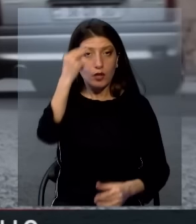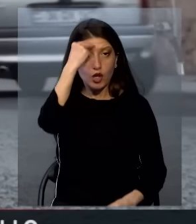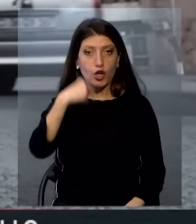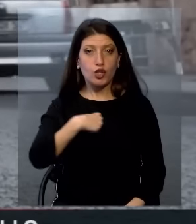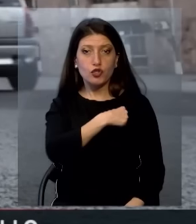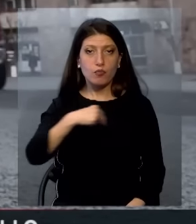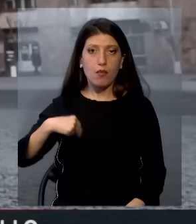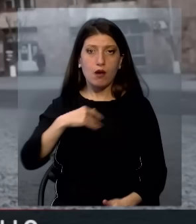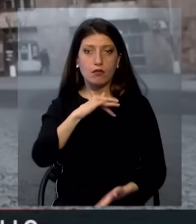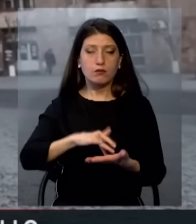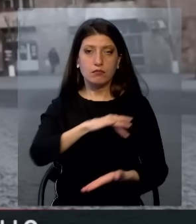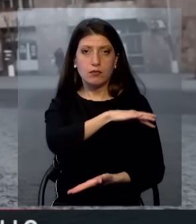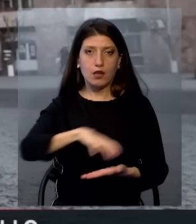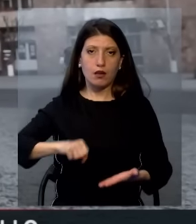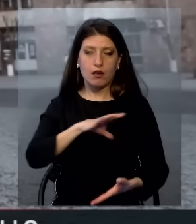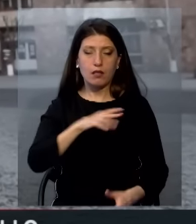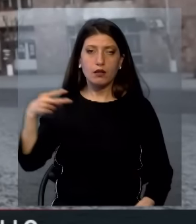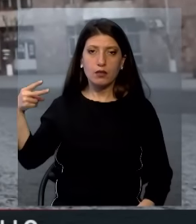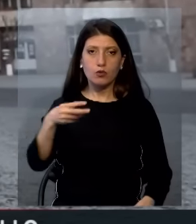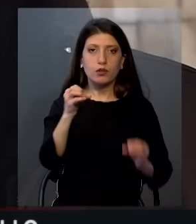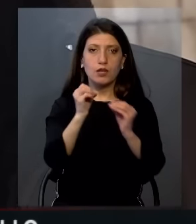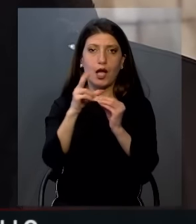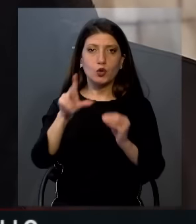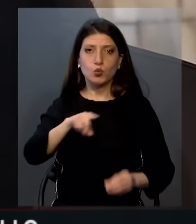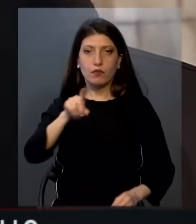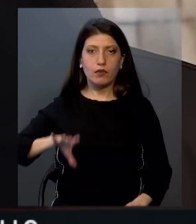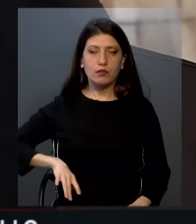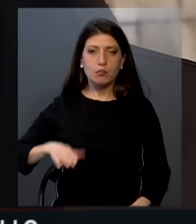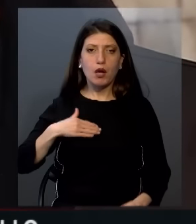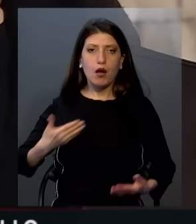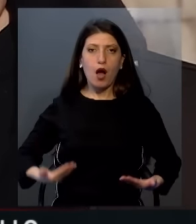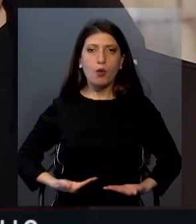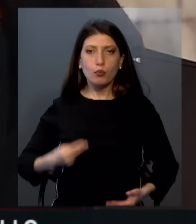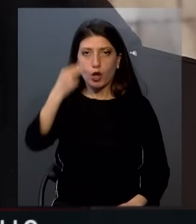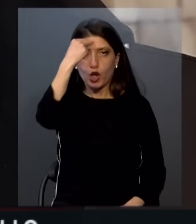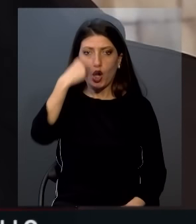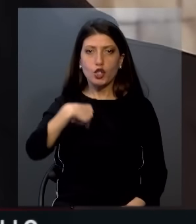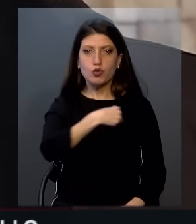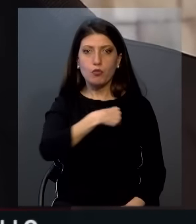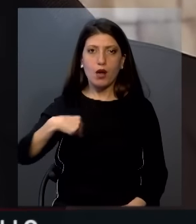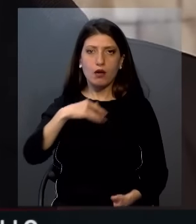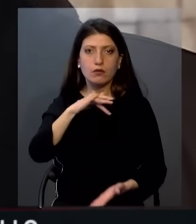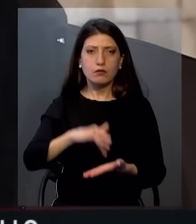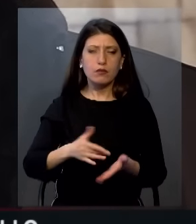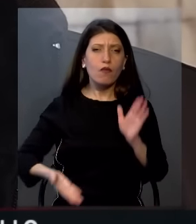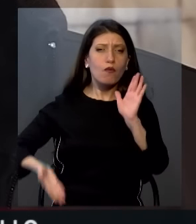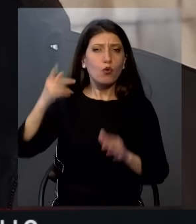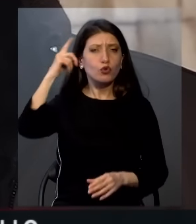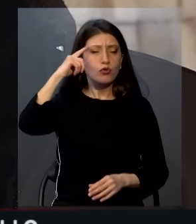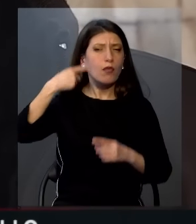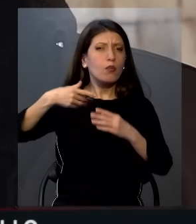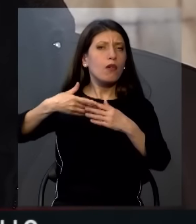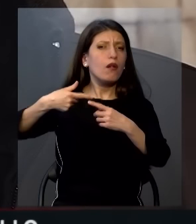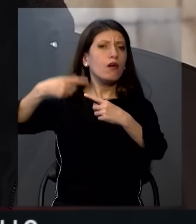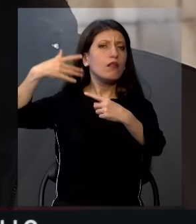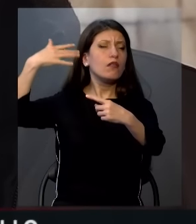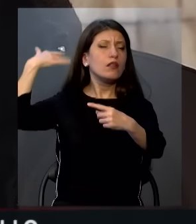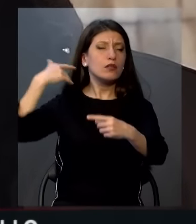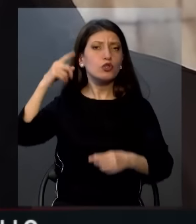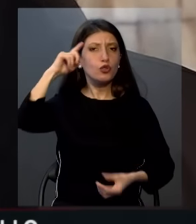Էջմիածնից խլել են 2018-ից հետո։ Օրինակ մենք ապրելով Էջմիածնում առաջ հիշում ենք բազմաթիվ ինչքան